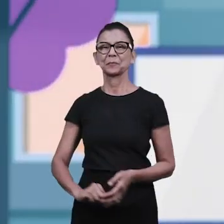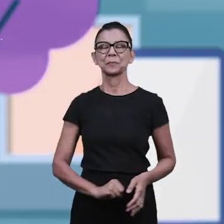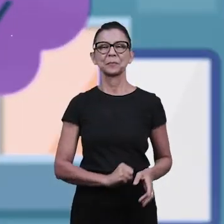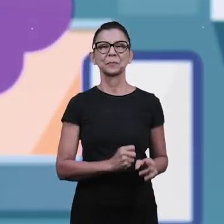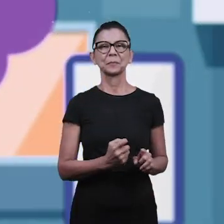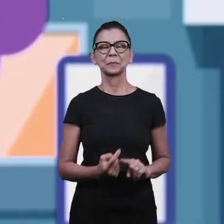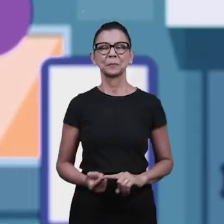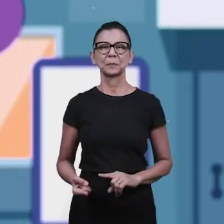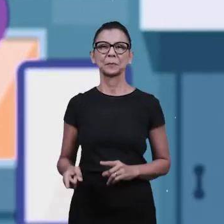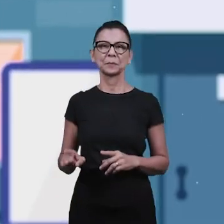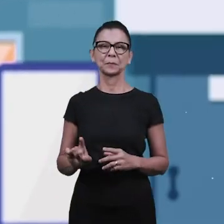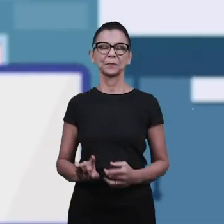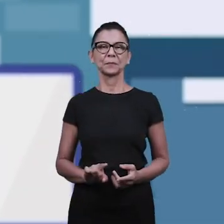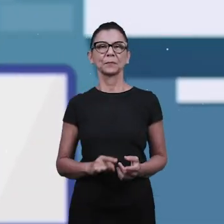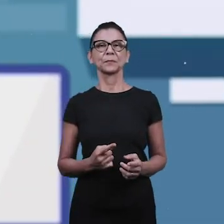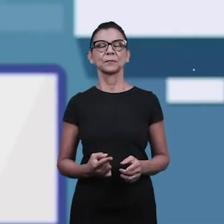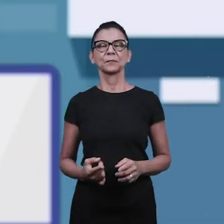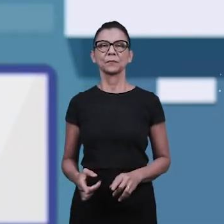buscar.